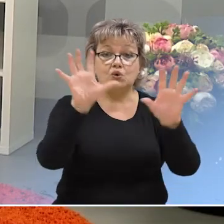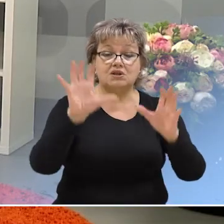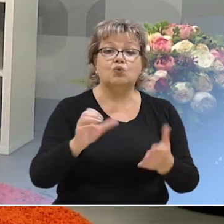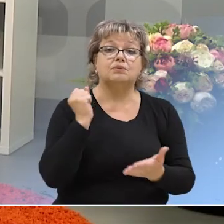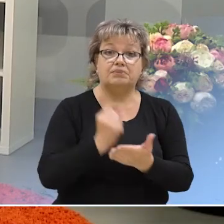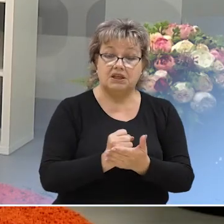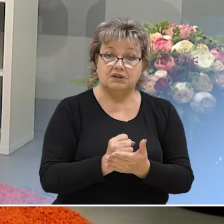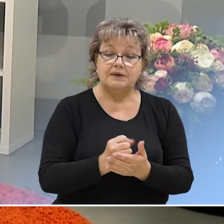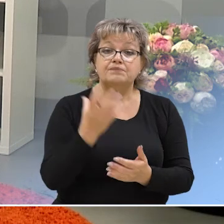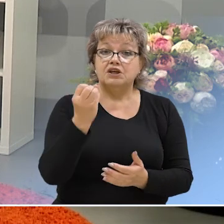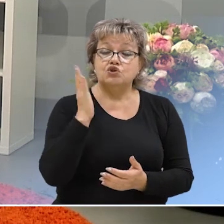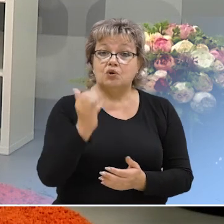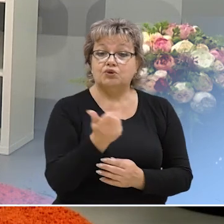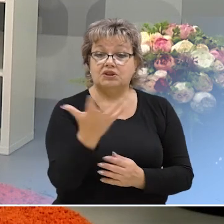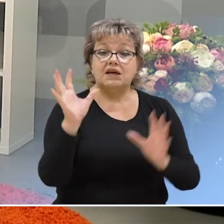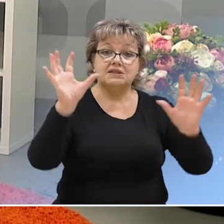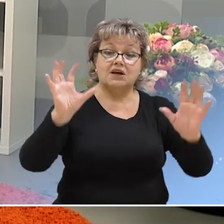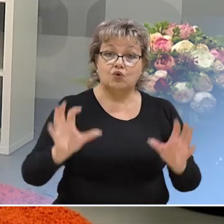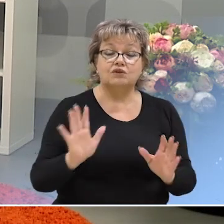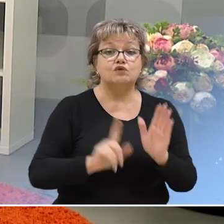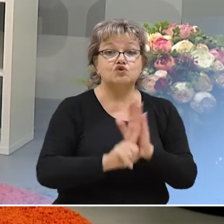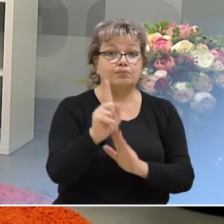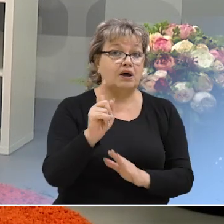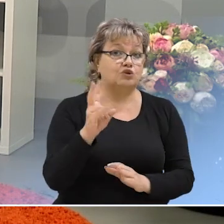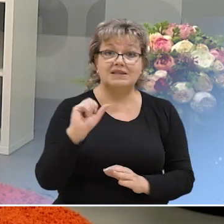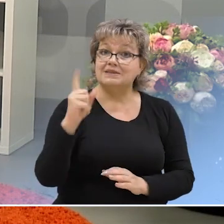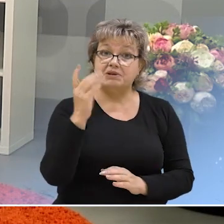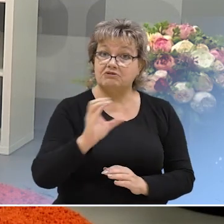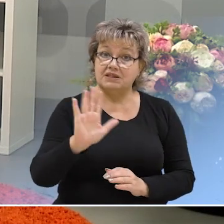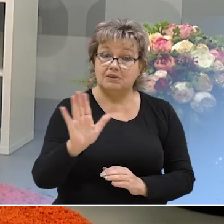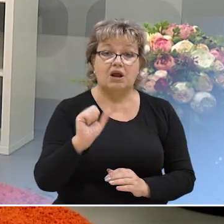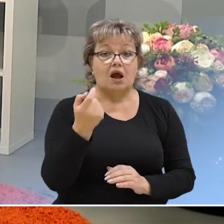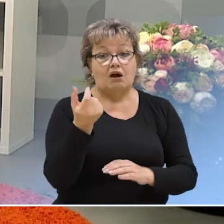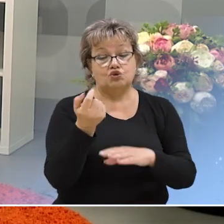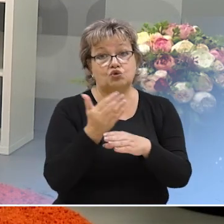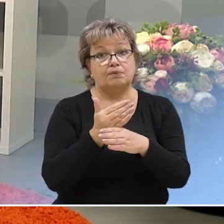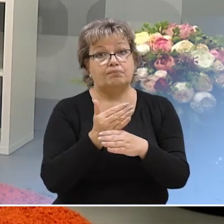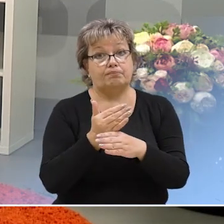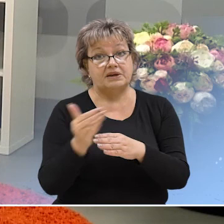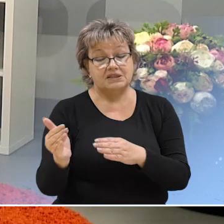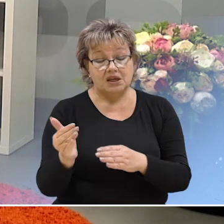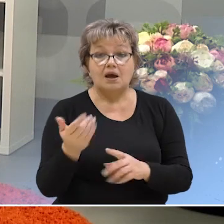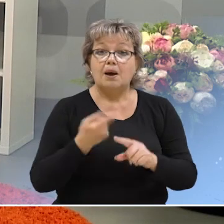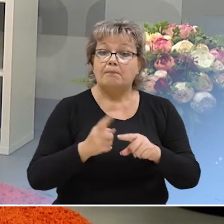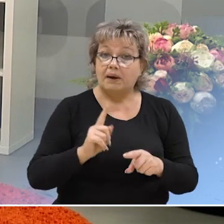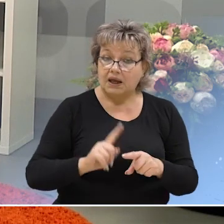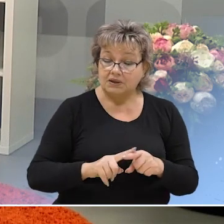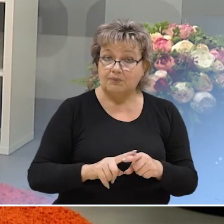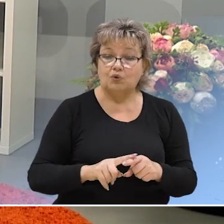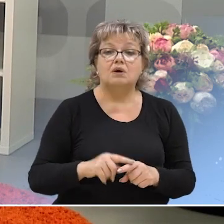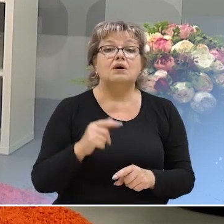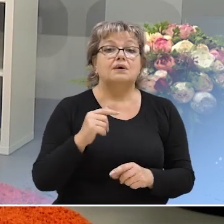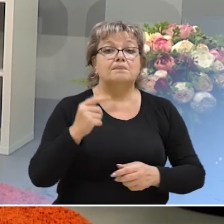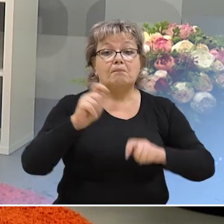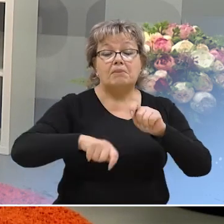ситуаций избежать, такой закон и был принят. Кстати, будет еще ряд других законов, но они вступают уже не с 1 сентября, а чуть позднее,